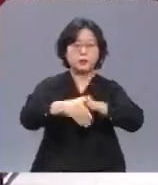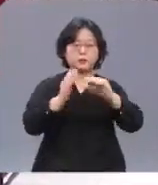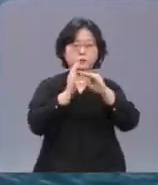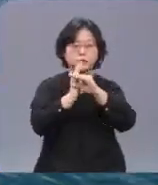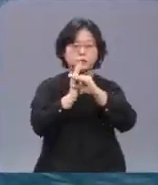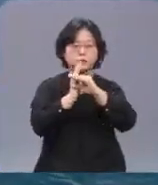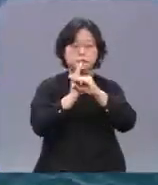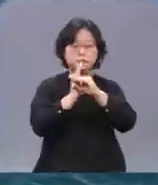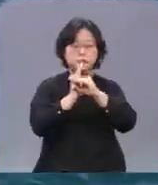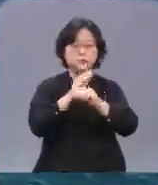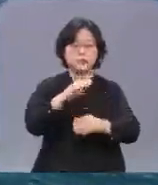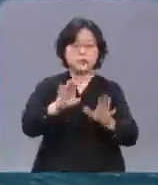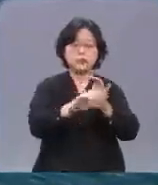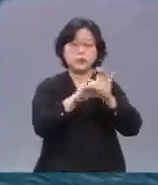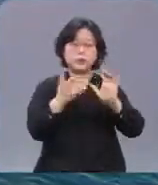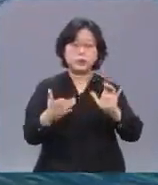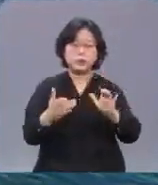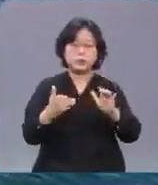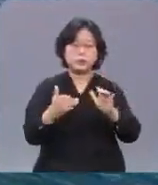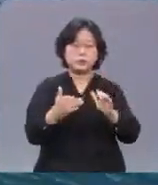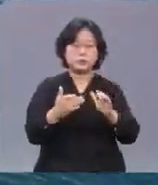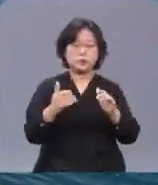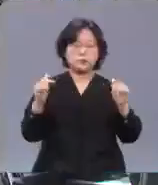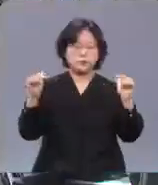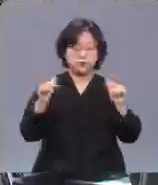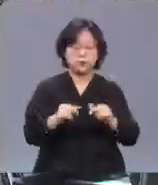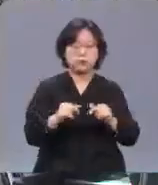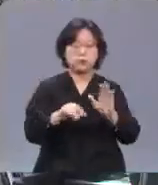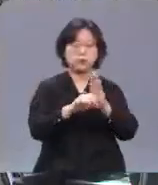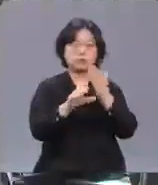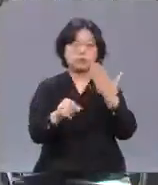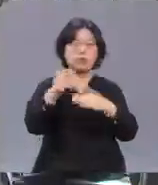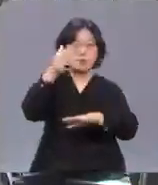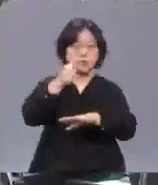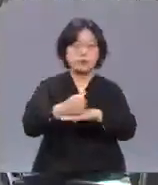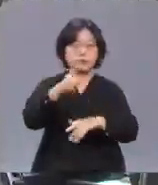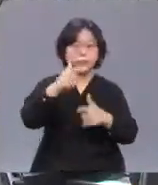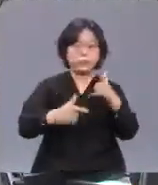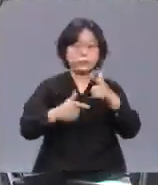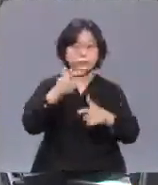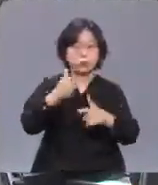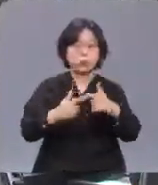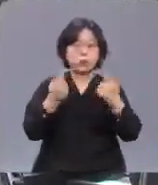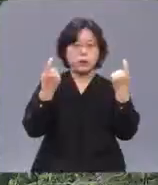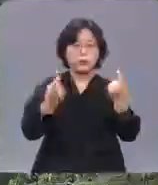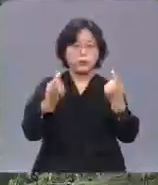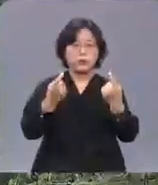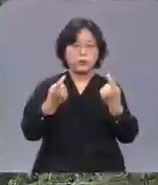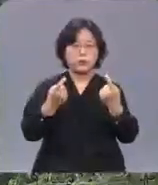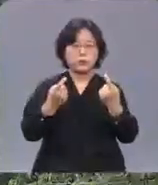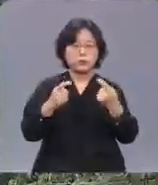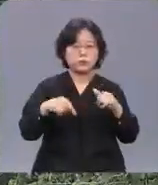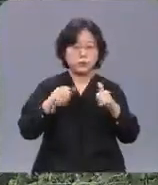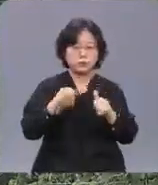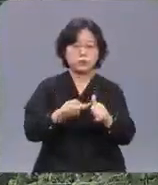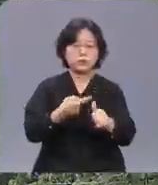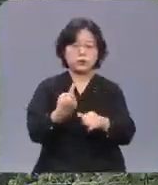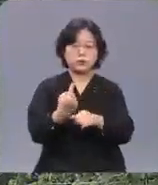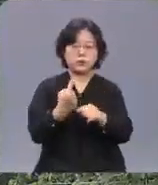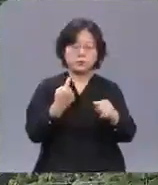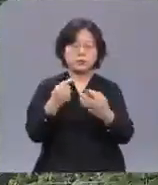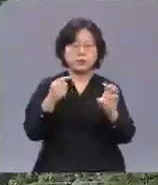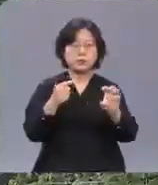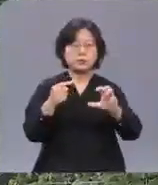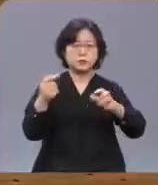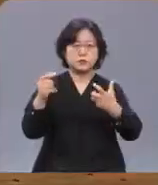밝혔습니다. 코로나19가 완화되면서 지난 9월 말 기준 목포의 주요 관광지 입장객은 지난해보다